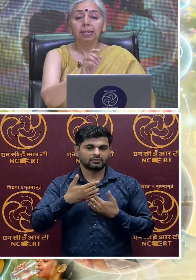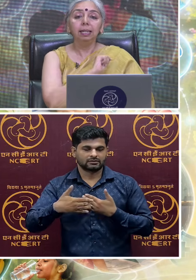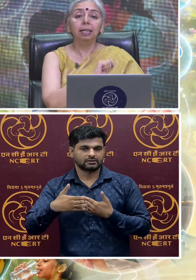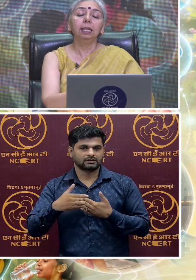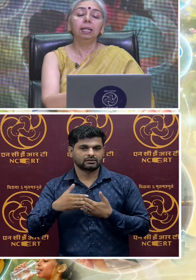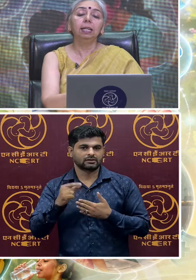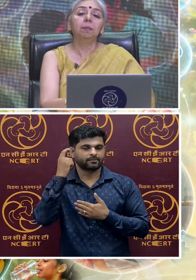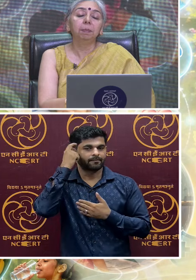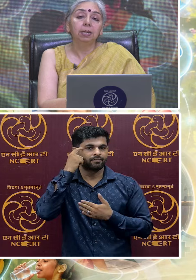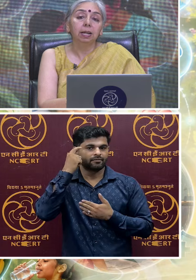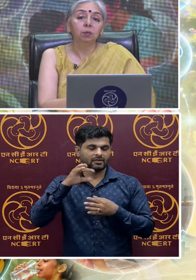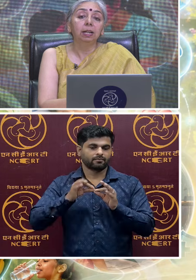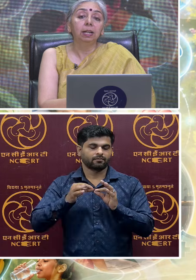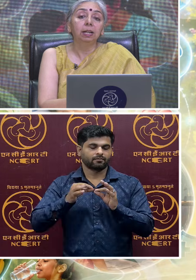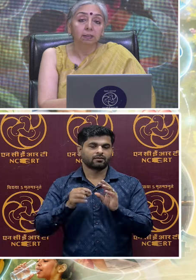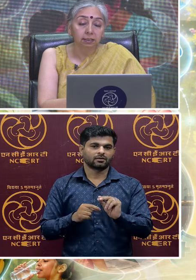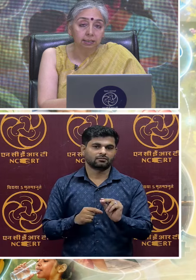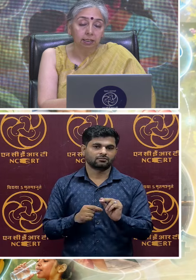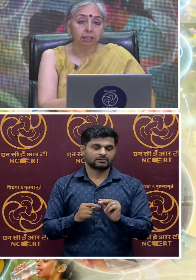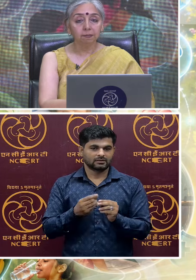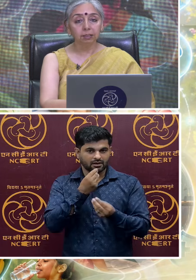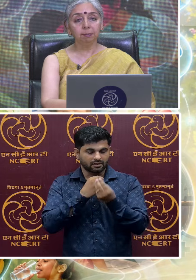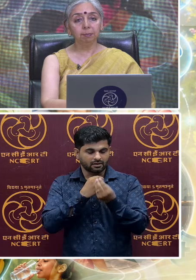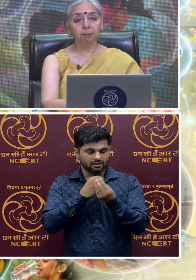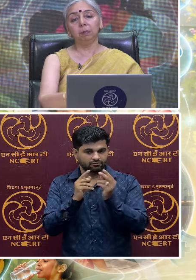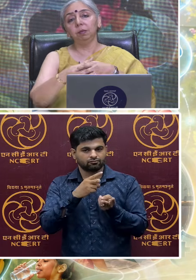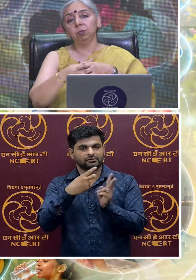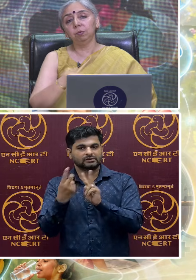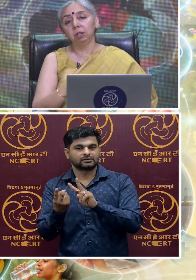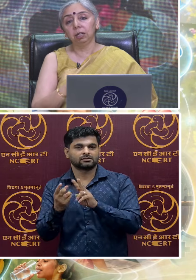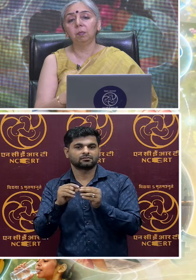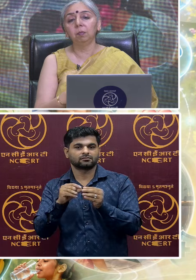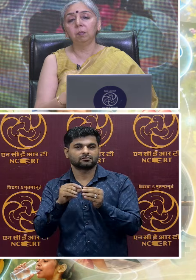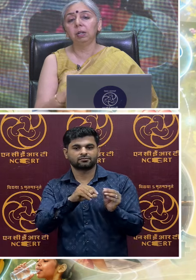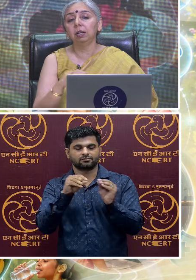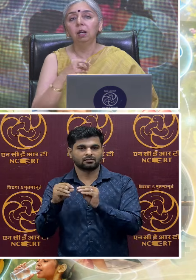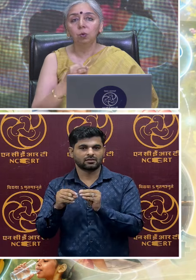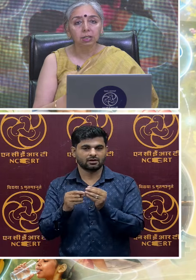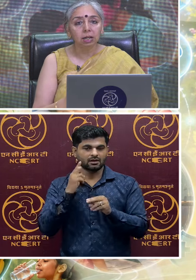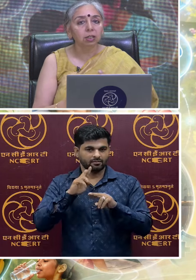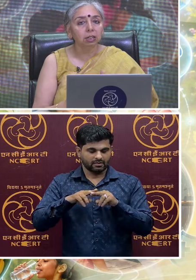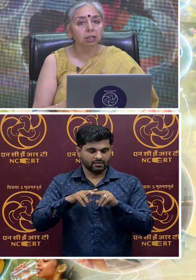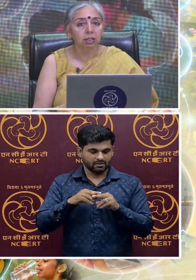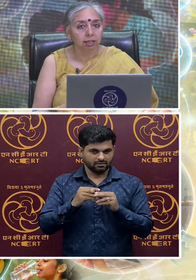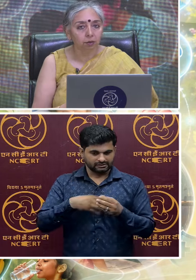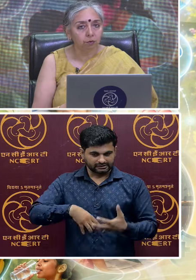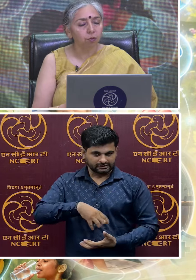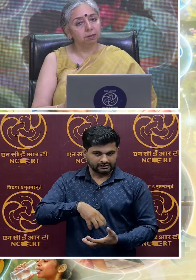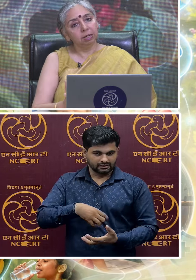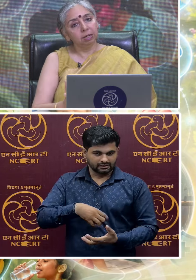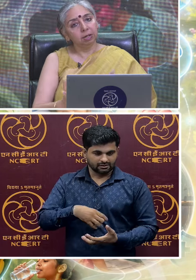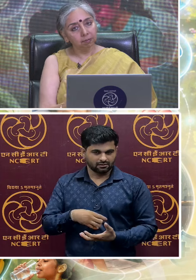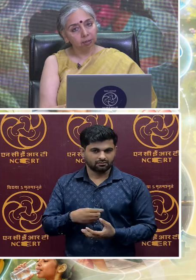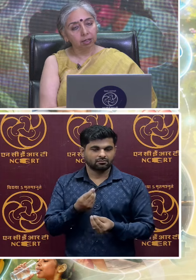द सेकेंड थिंग इज़ हमें अपनी डाइट को डाइवर्स करना है. डाइवर्स मतलब अगर मुझे भूख लगी और मैंने रोटी खाई शक्कर के साथ, ऑफ